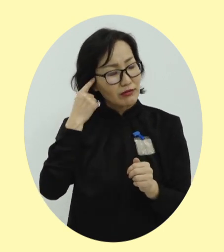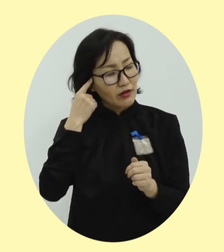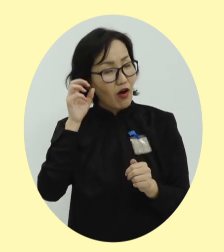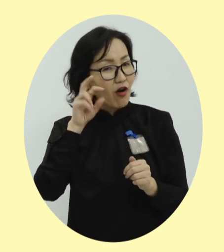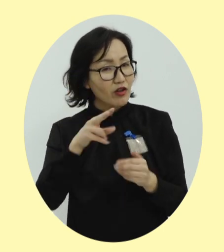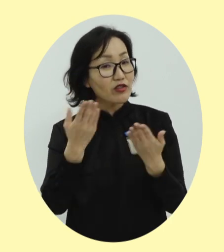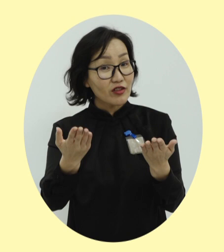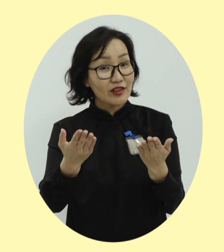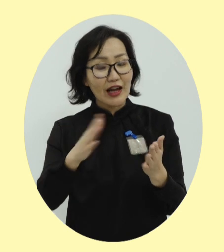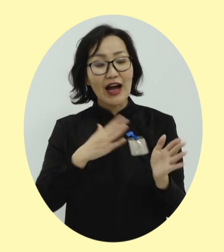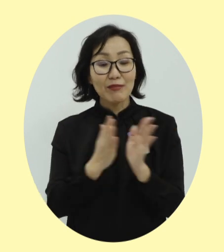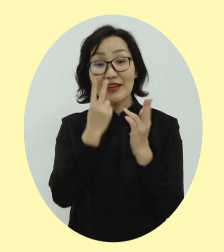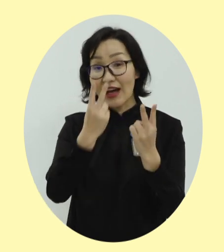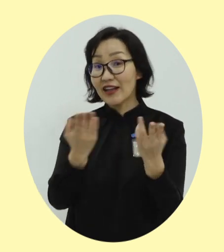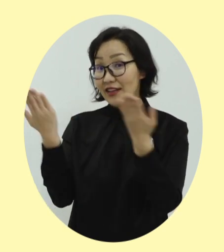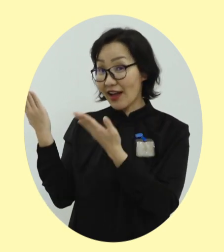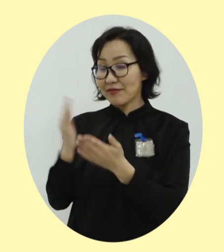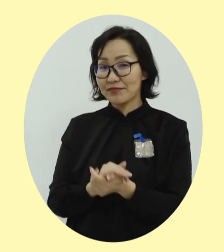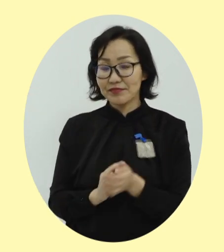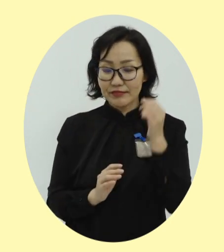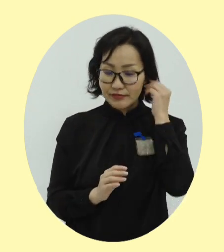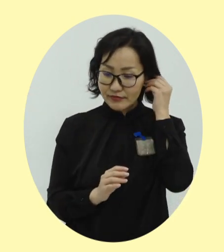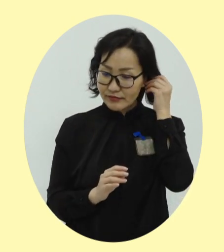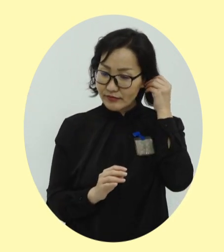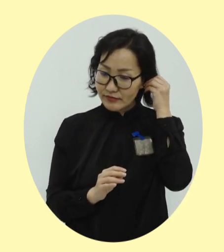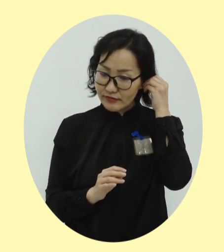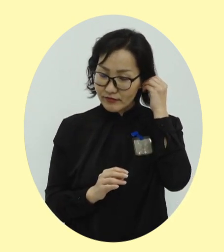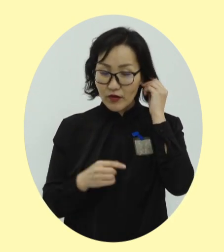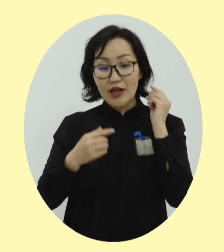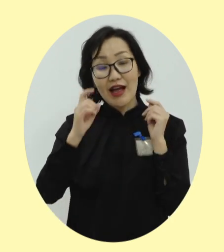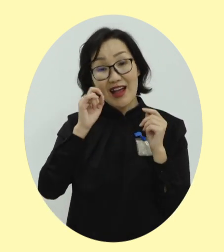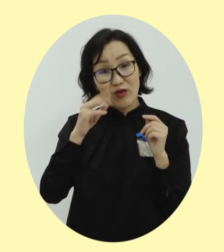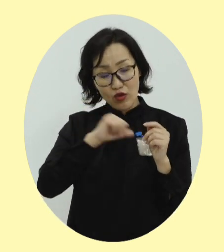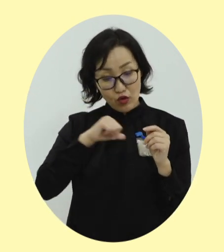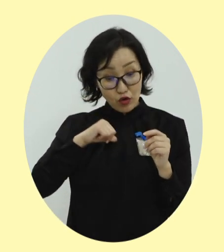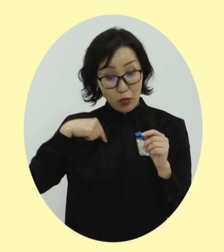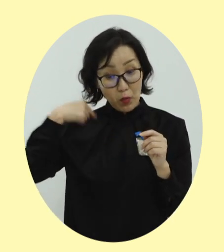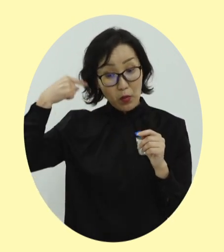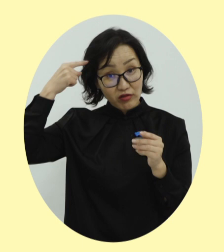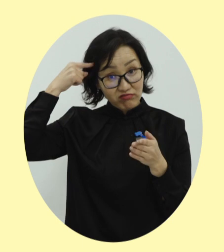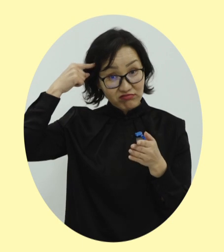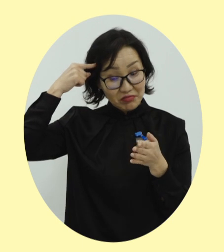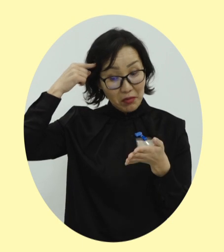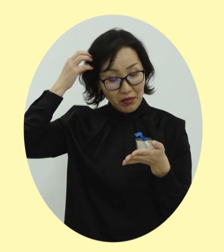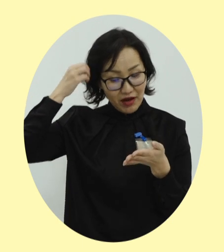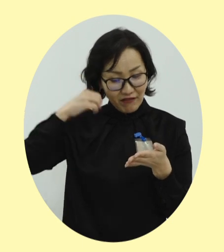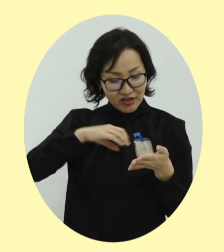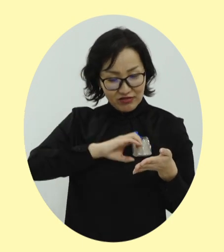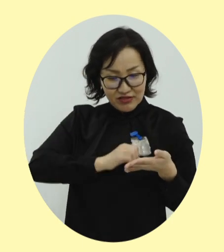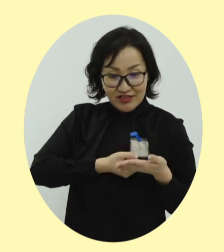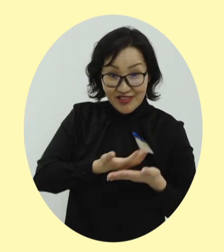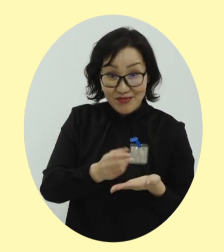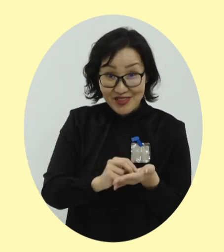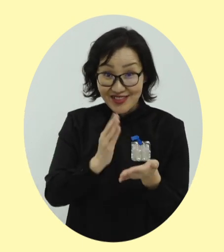таамаглан ярилцсныг бүгдээрээ хамтдаа харъя. За, эхний найз нь халууна өөрийн бодлоо чин сэтгэлээсээ битсэн байна гэж